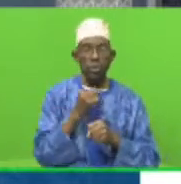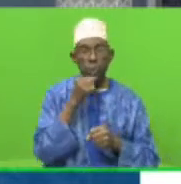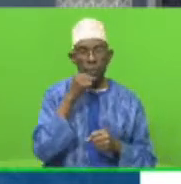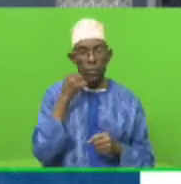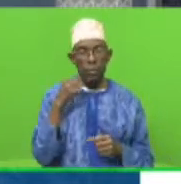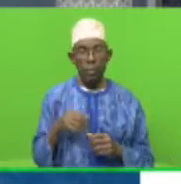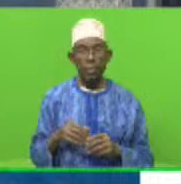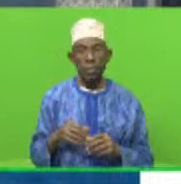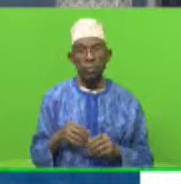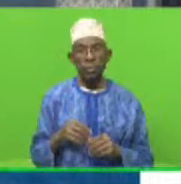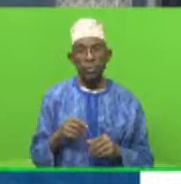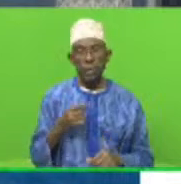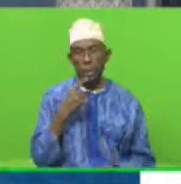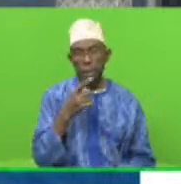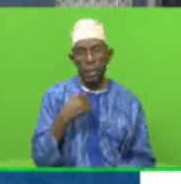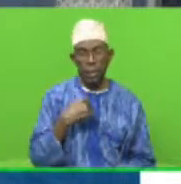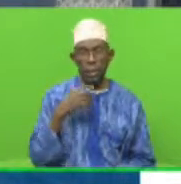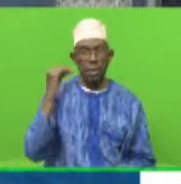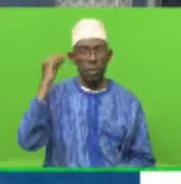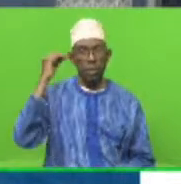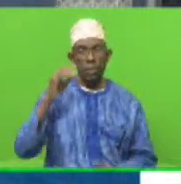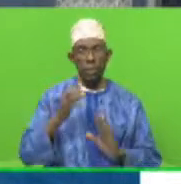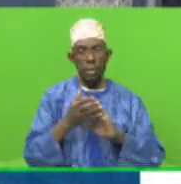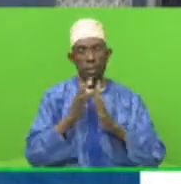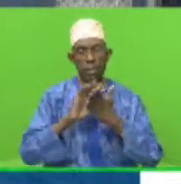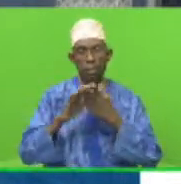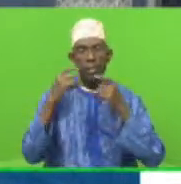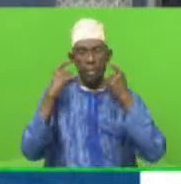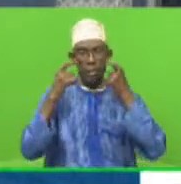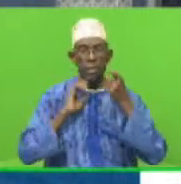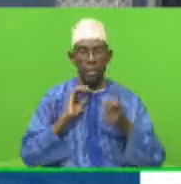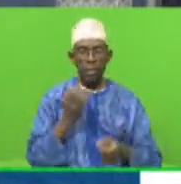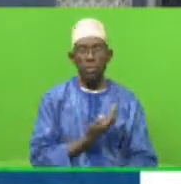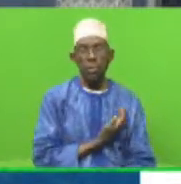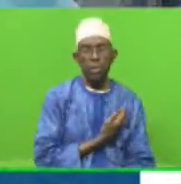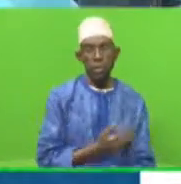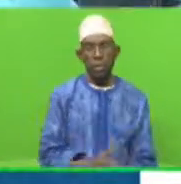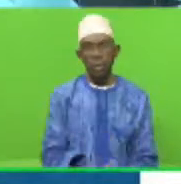وَالْعِيَاذُ بِاللَّهِ أَقُولُ مَا تَسْمَعُونَ وَاسْتَغْفِرُ اللَّهَ الْعَظِيمَ لِي وَلَكُمْ.